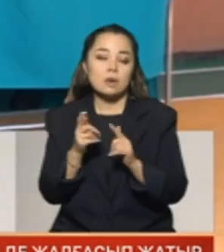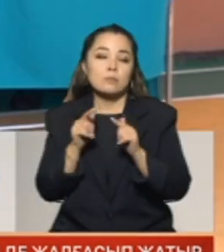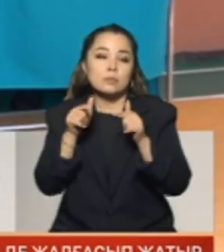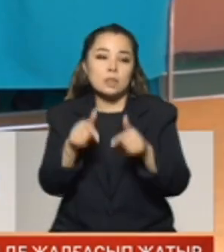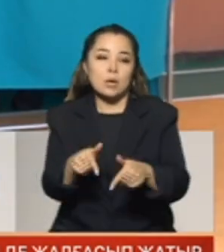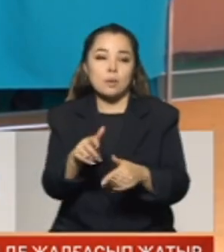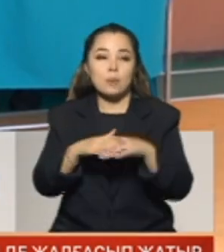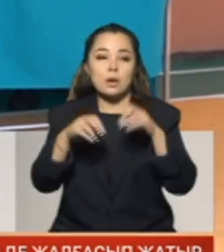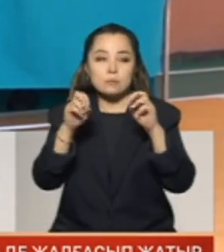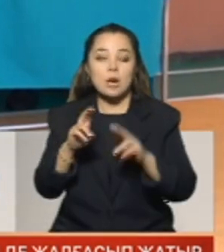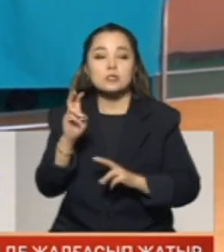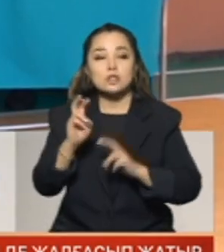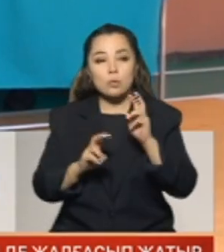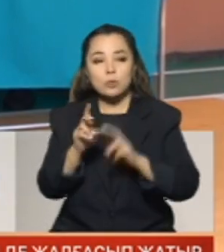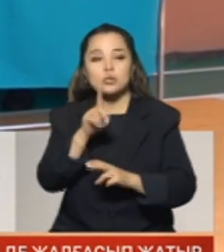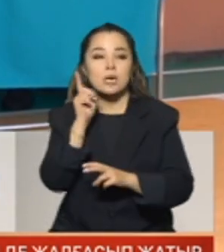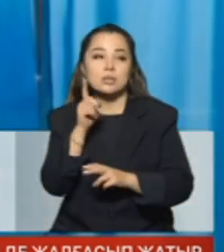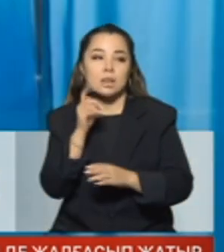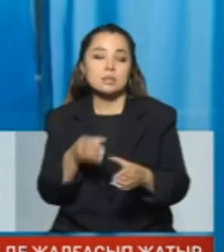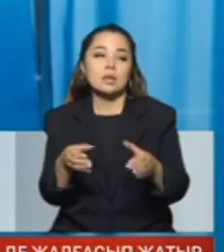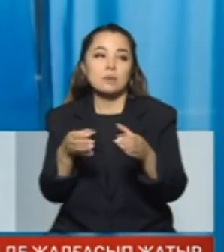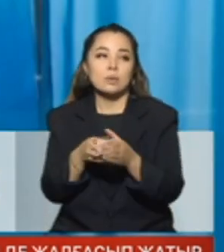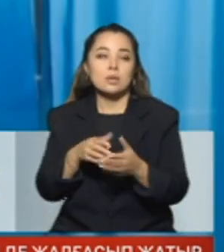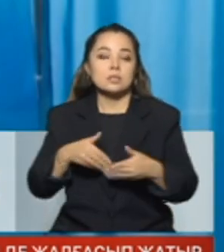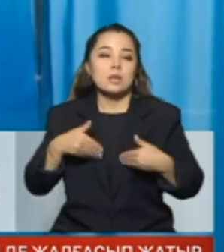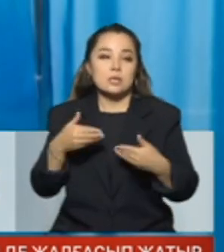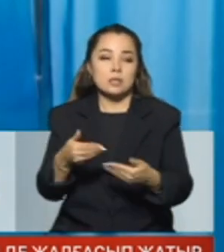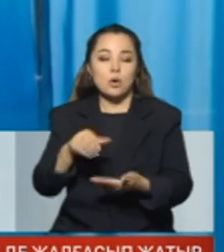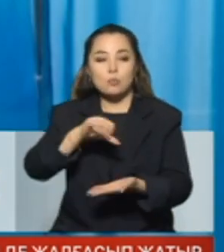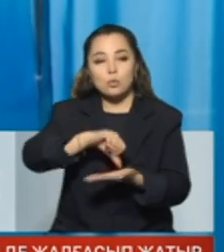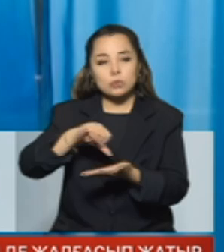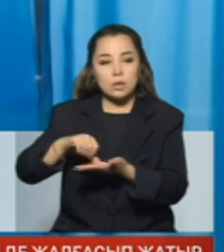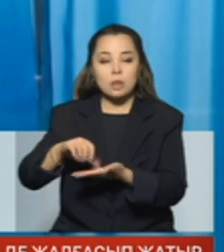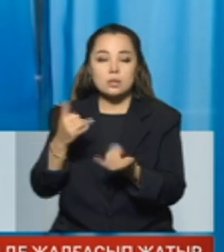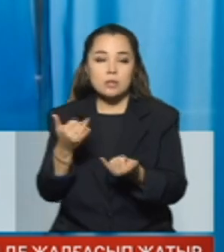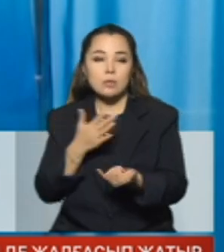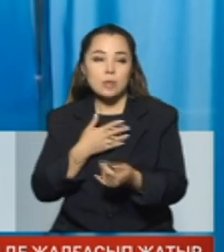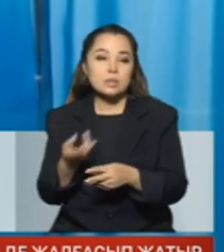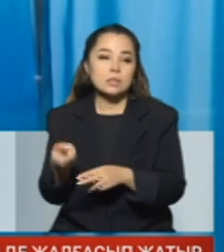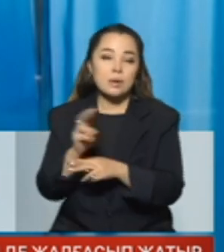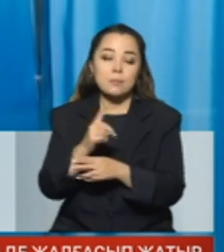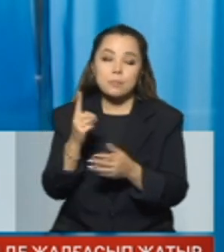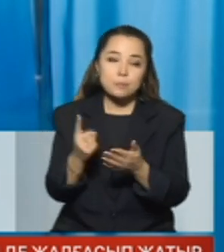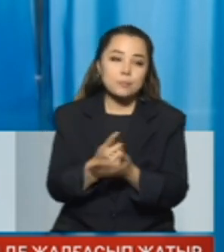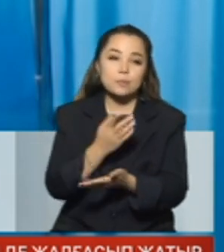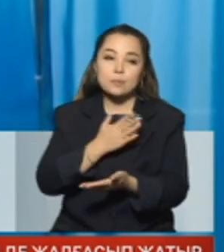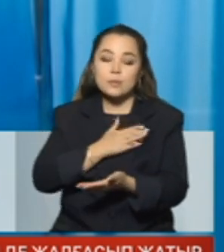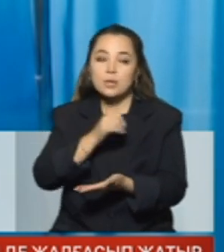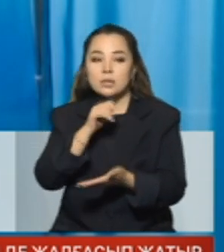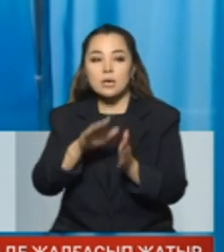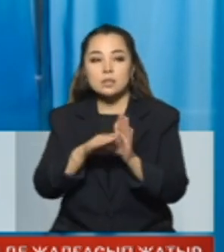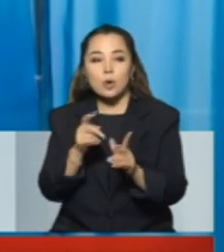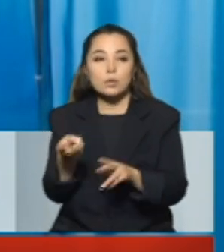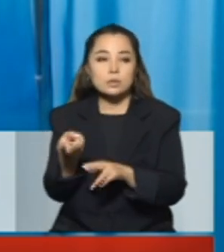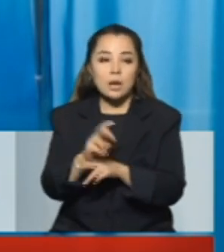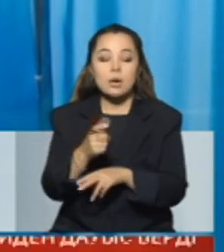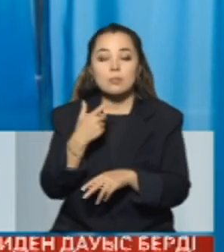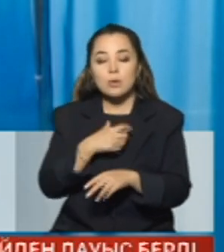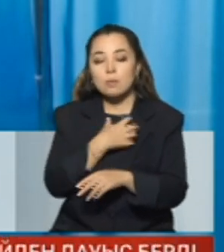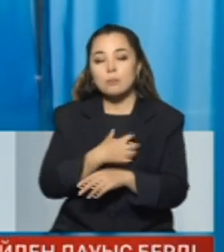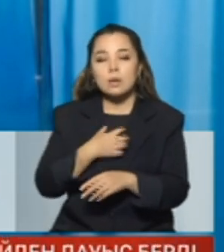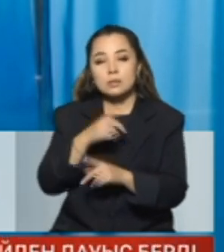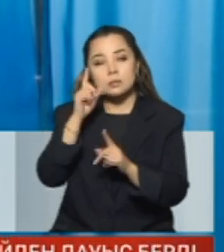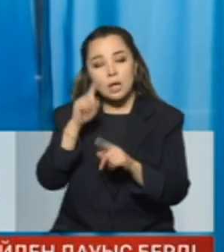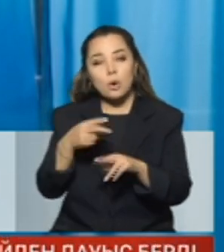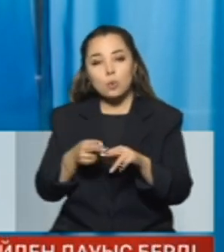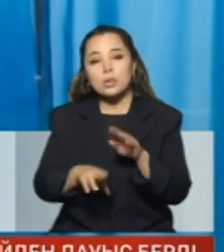маман, ол зауыттағы жастар кеңесінің мүшесі. Сегодня я пришел голосовать первый свой раз. Мен алғаш рет дауыс бердім. Өзім үшін маңызды